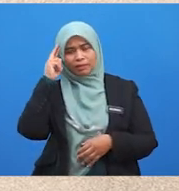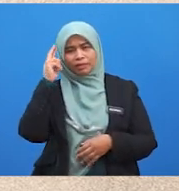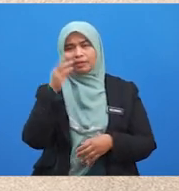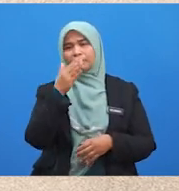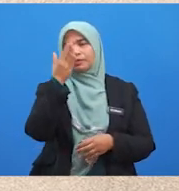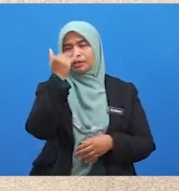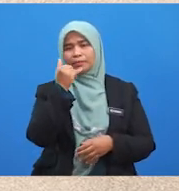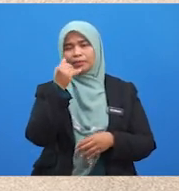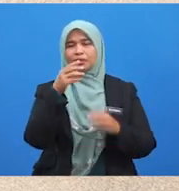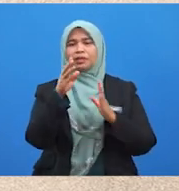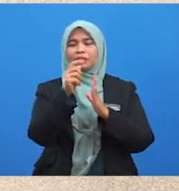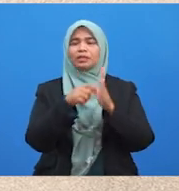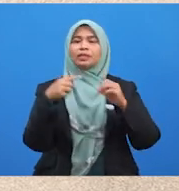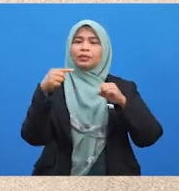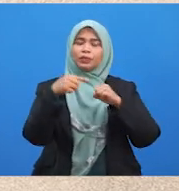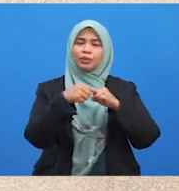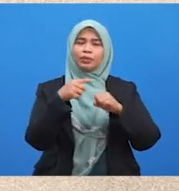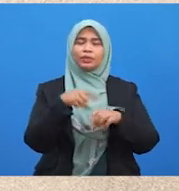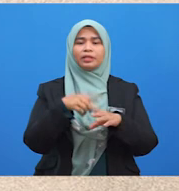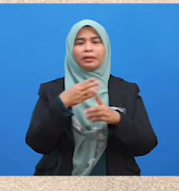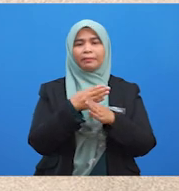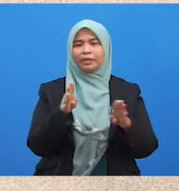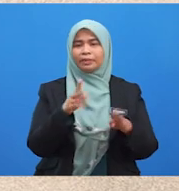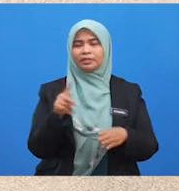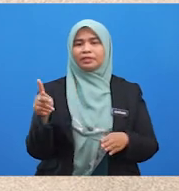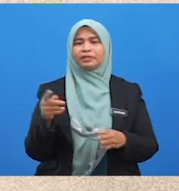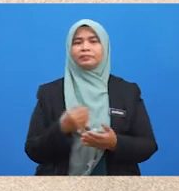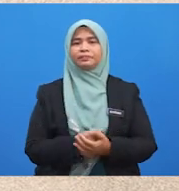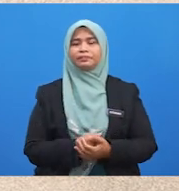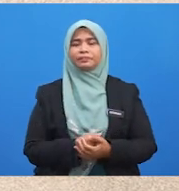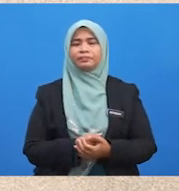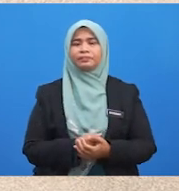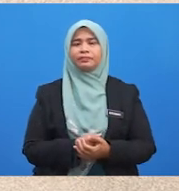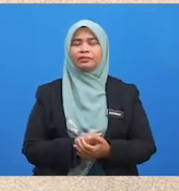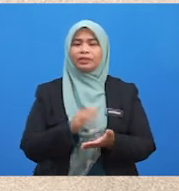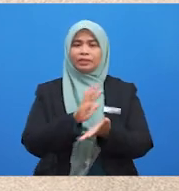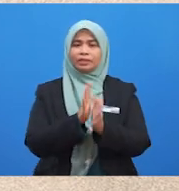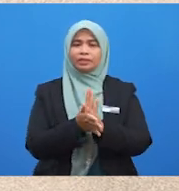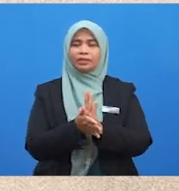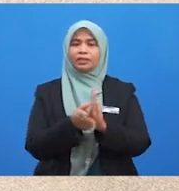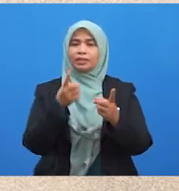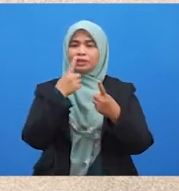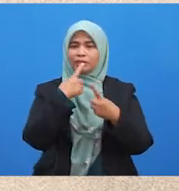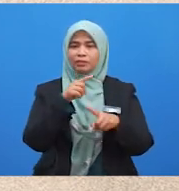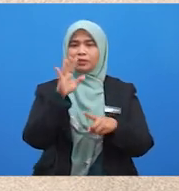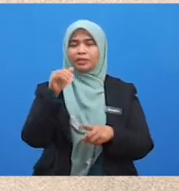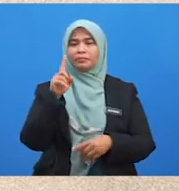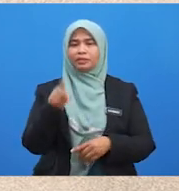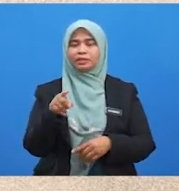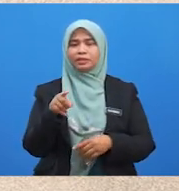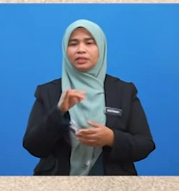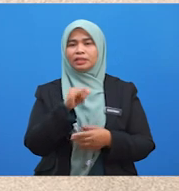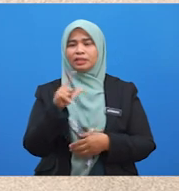mengapakah tertuduh dibebaskan dari sebarang pertuduhan. Jadi, jawapan yang